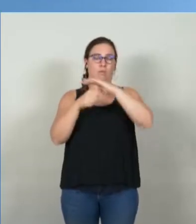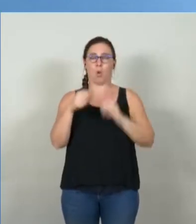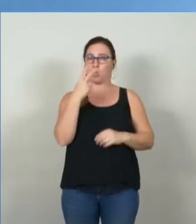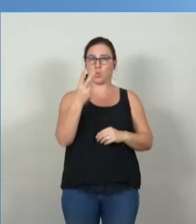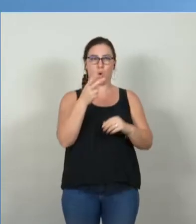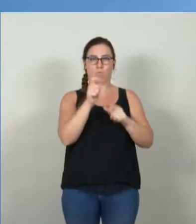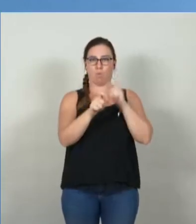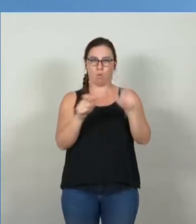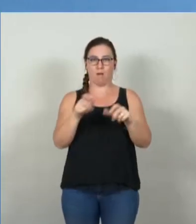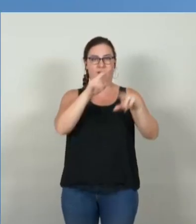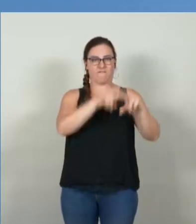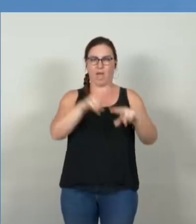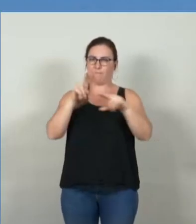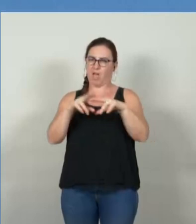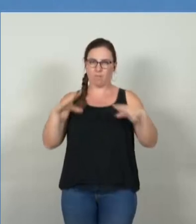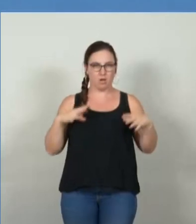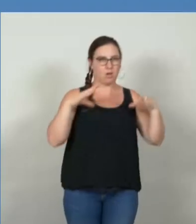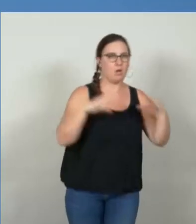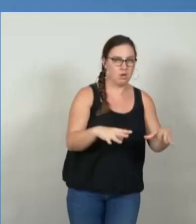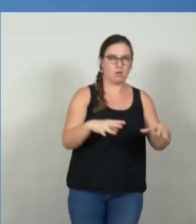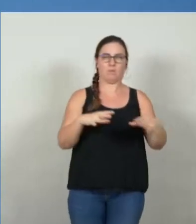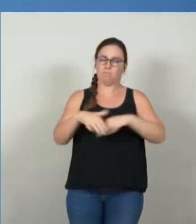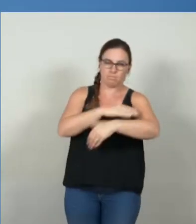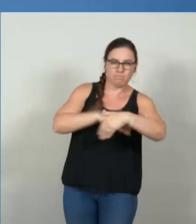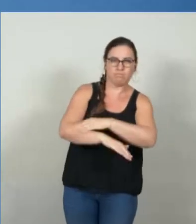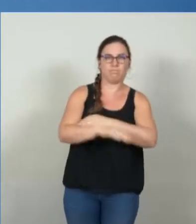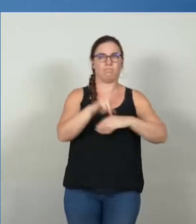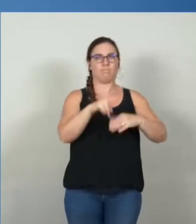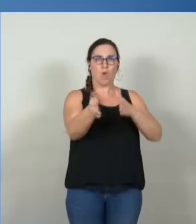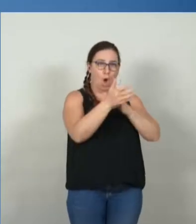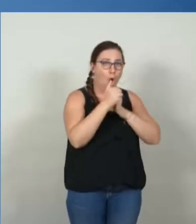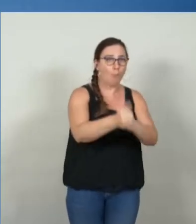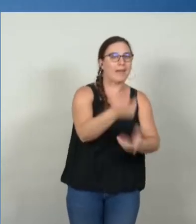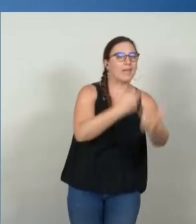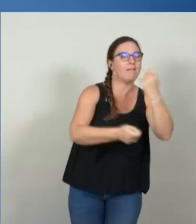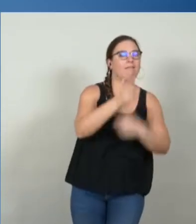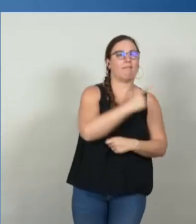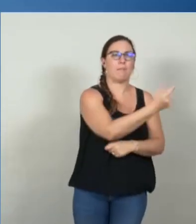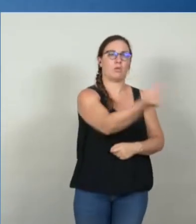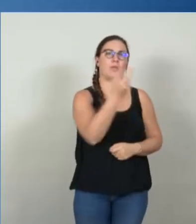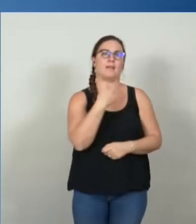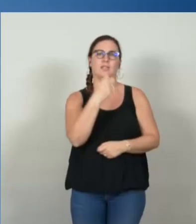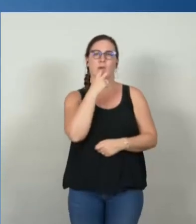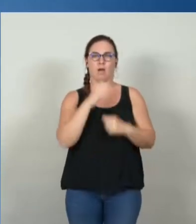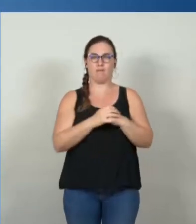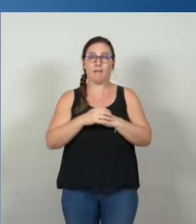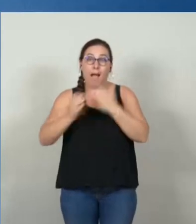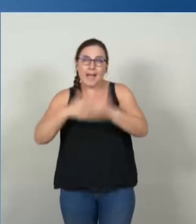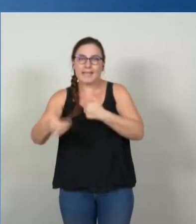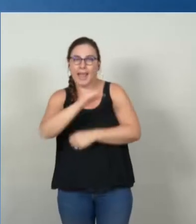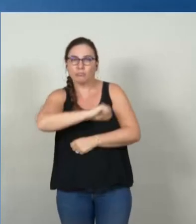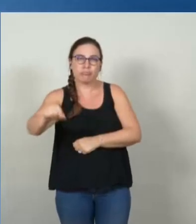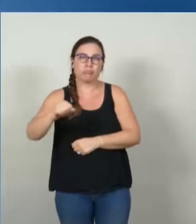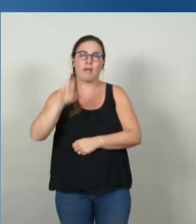deux verbes résolument engageants et engagés à savoir embarquer le plus grand nombre d'acteurs et de citoyens accélérer la transition